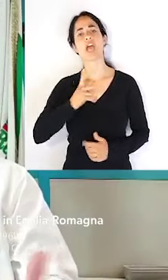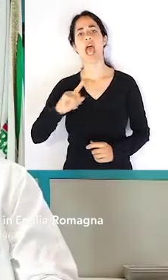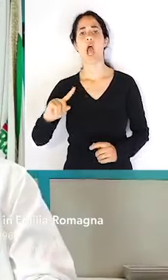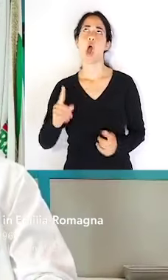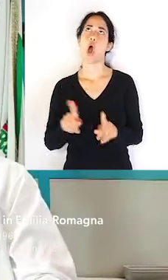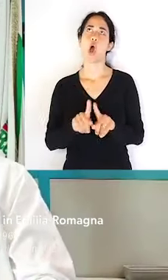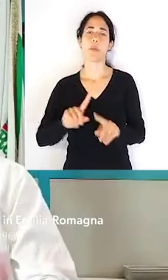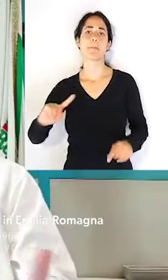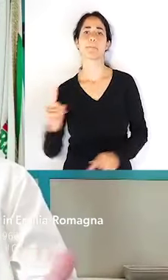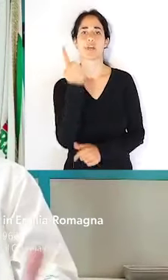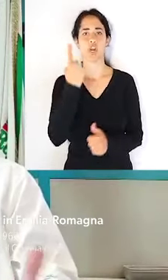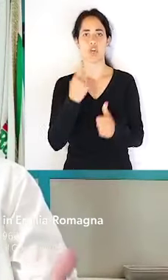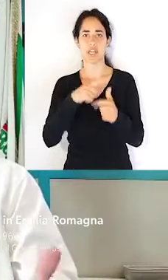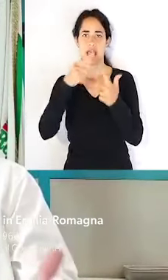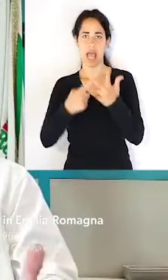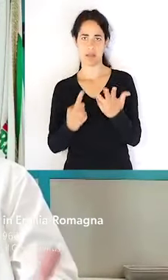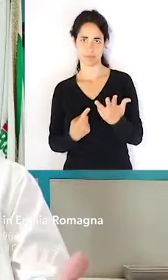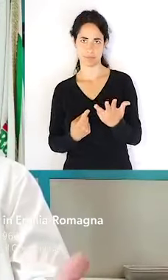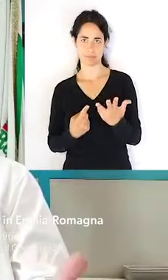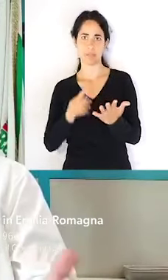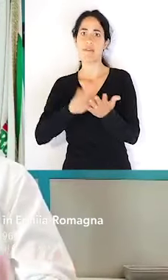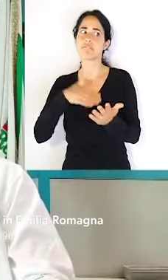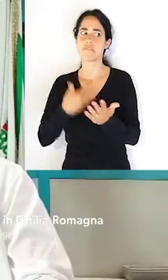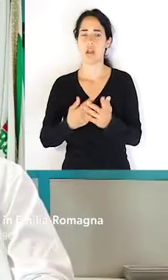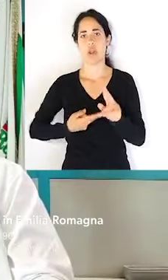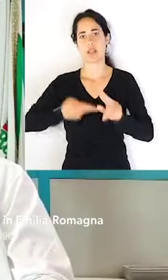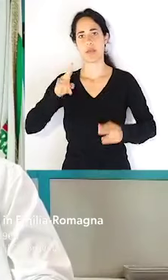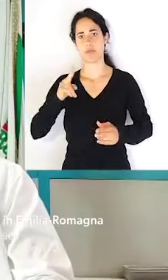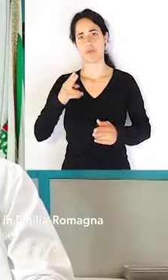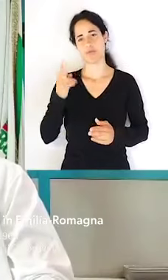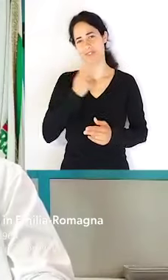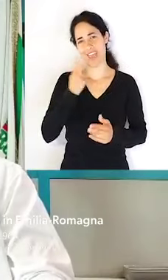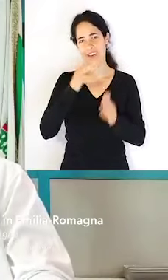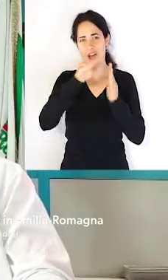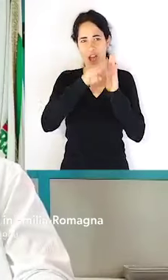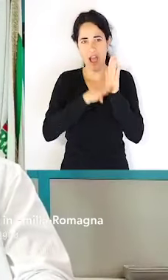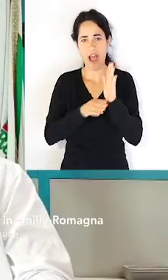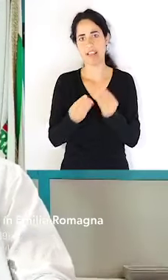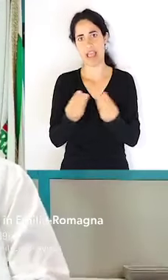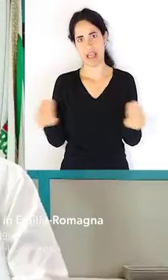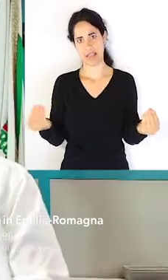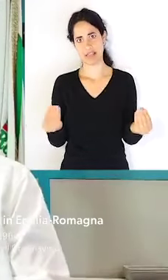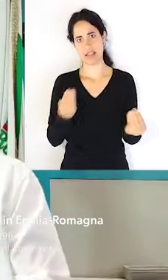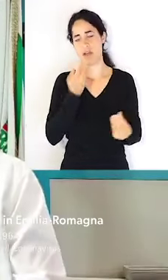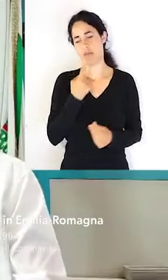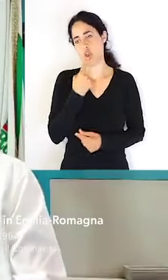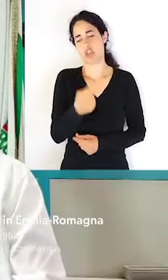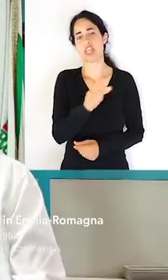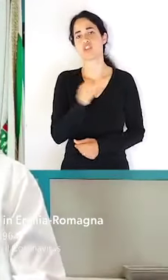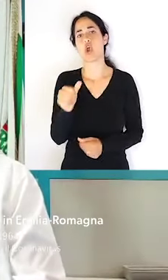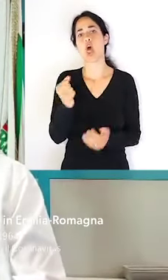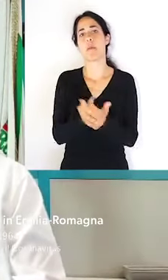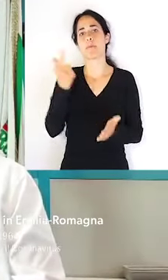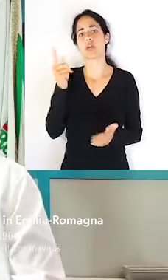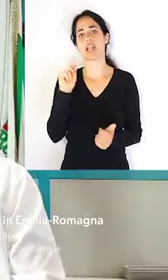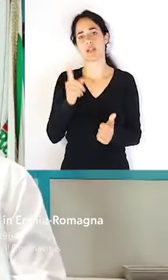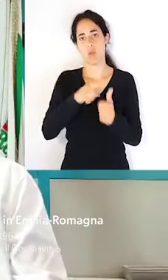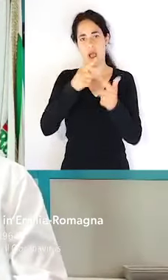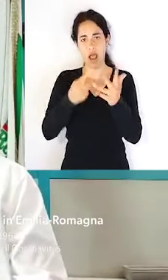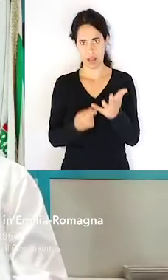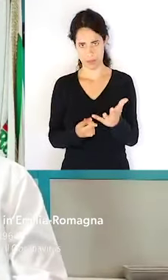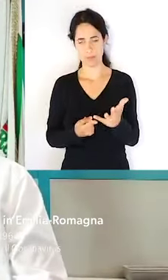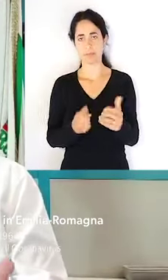priorità? Io ovviamente vado per punti, non posso elencarle tutte, le più importanti. La prima è